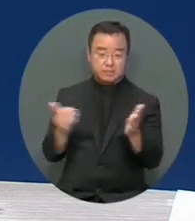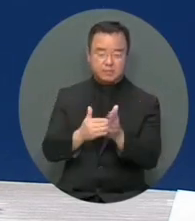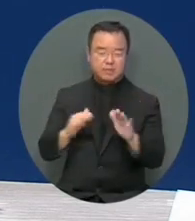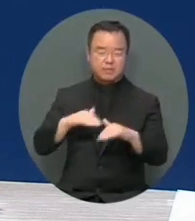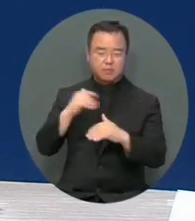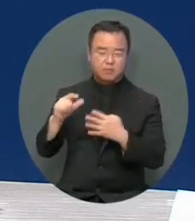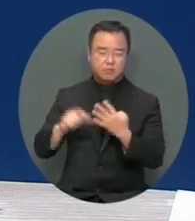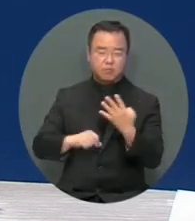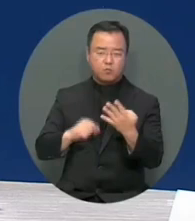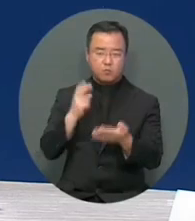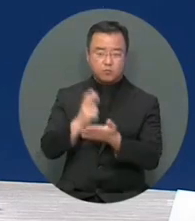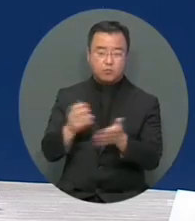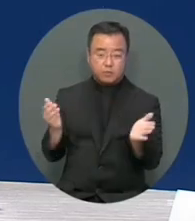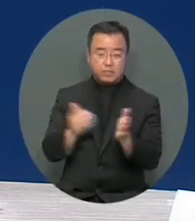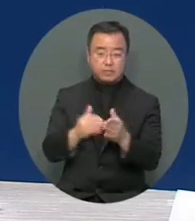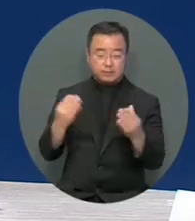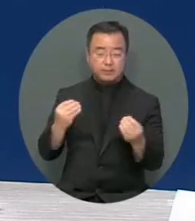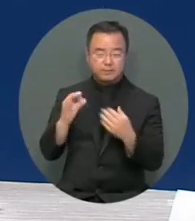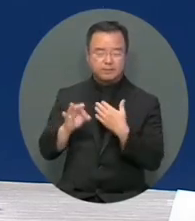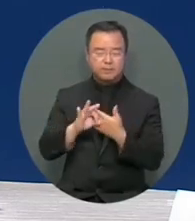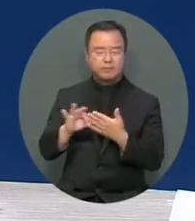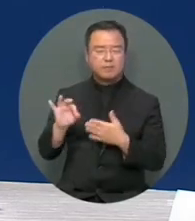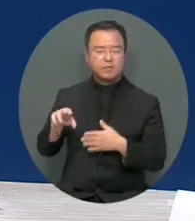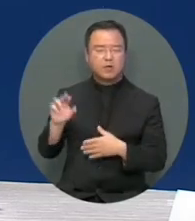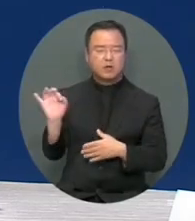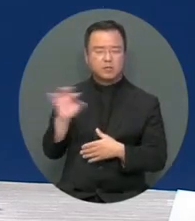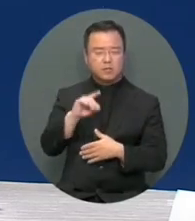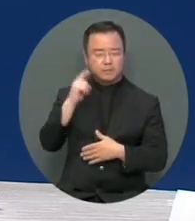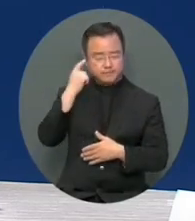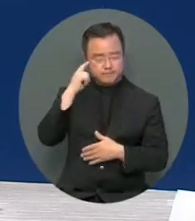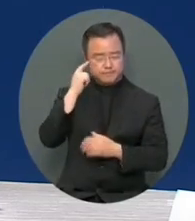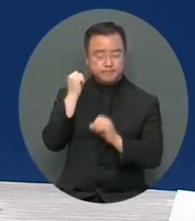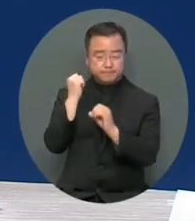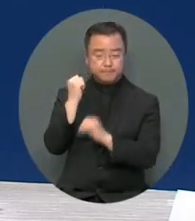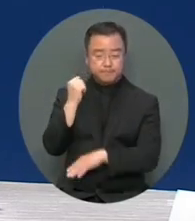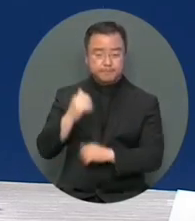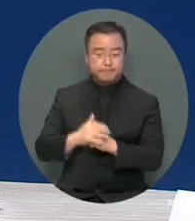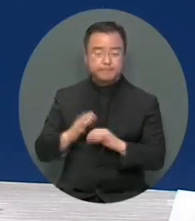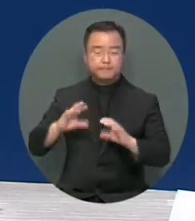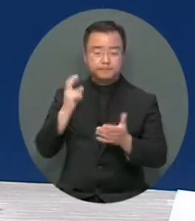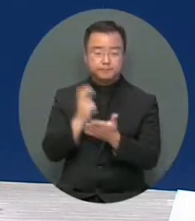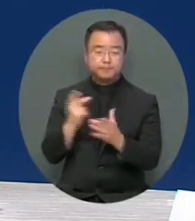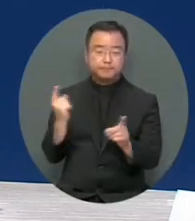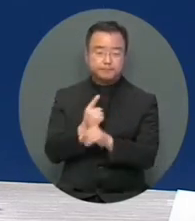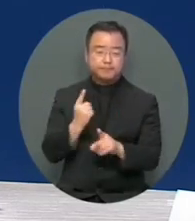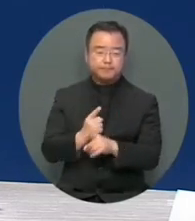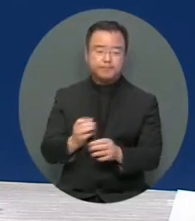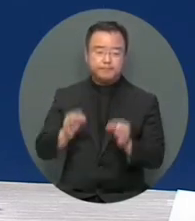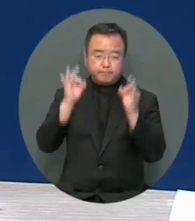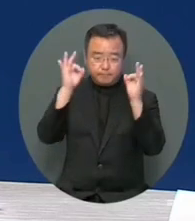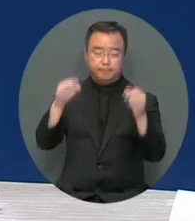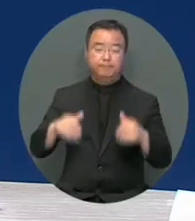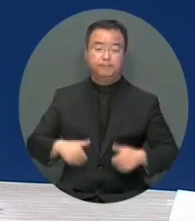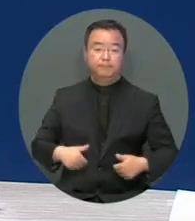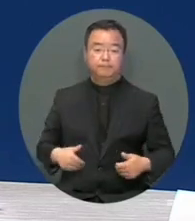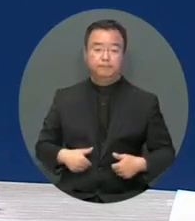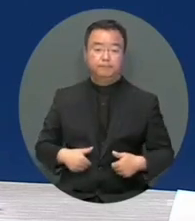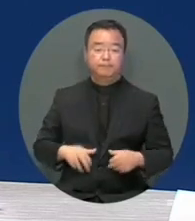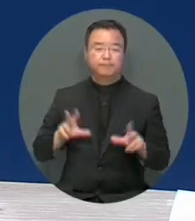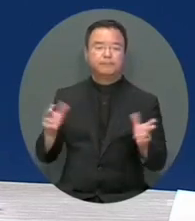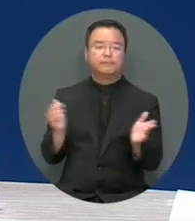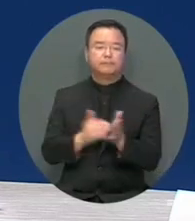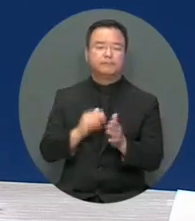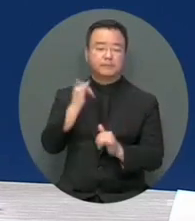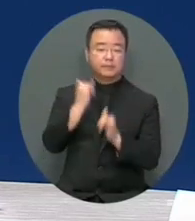간에 생겨진 정치적 신뢰를 바탕으로 해서 개헌 노력을 해야 된다고 생각합니다. 그동안 역대